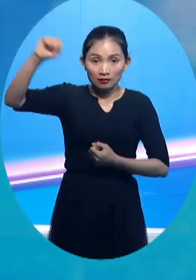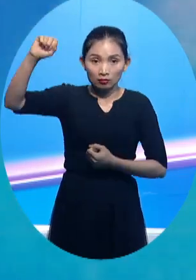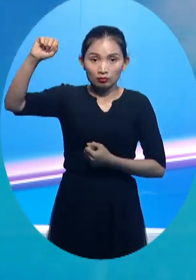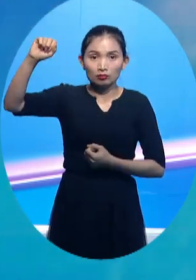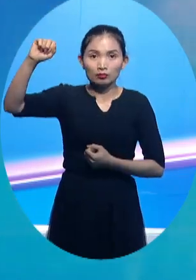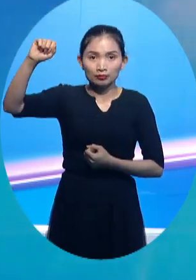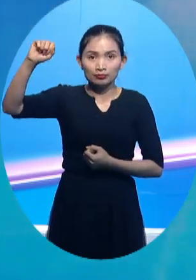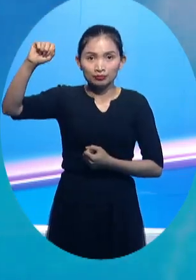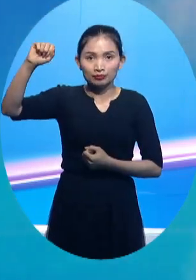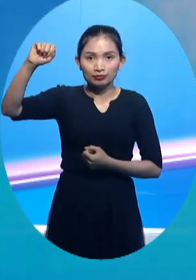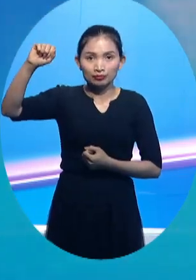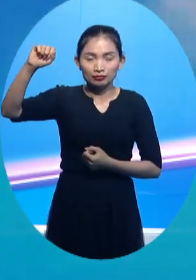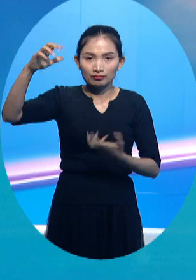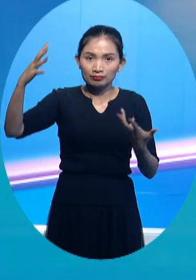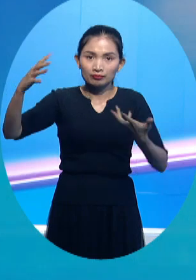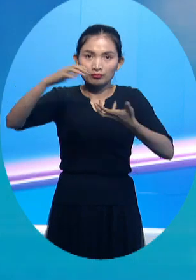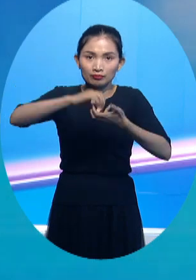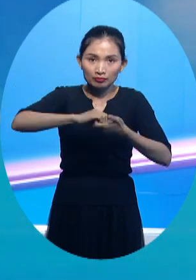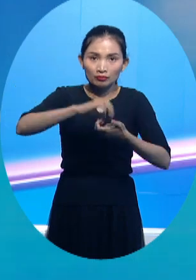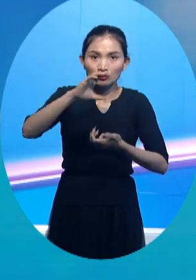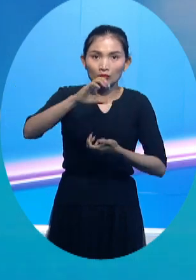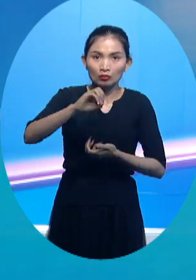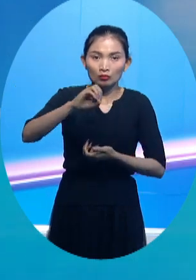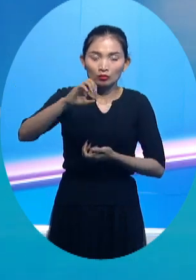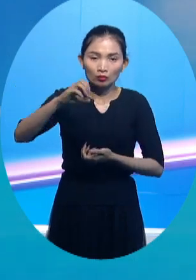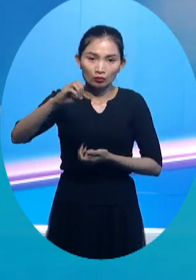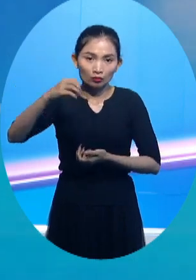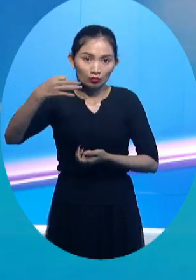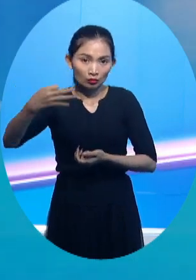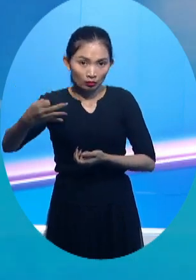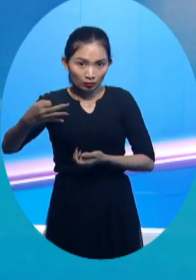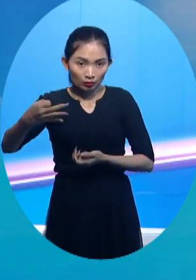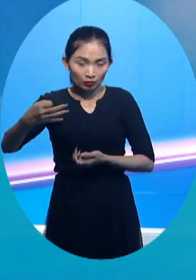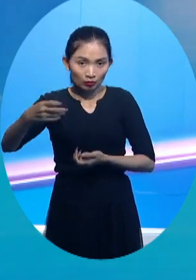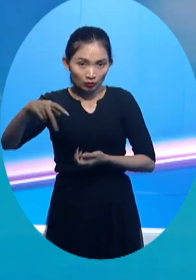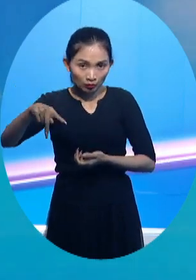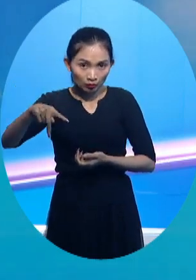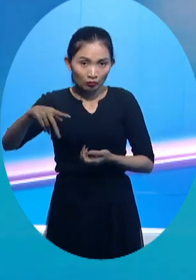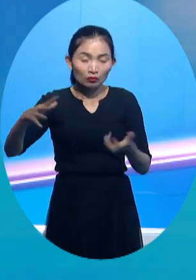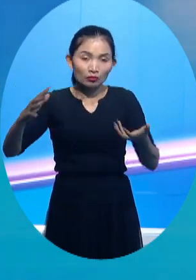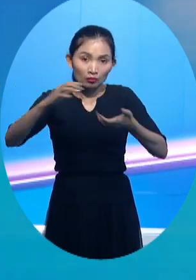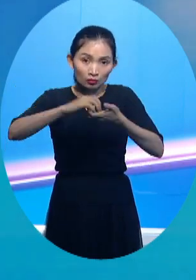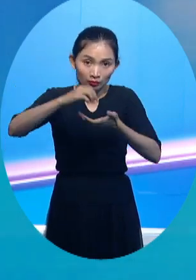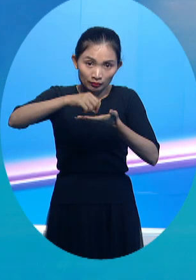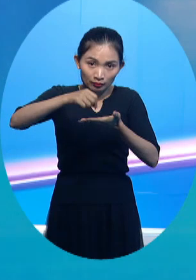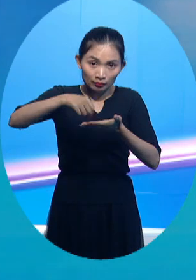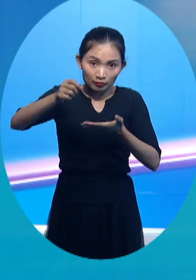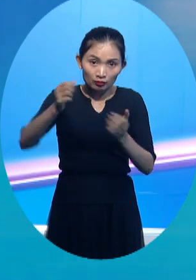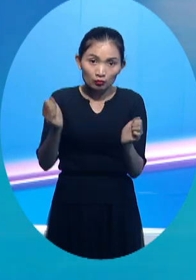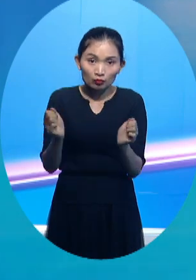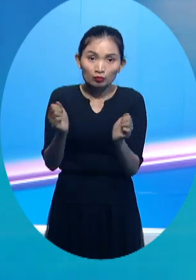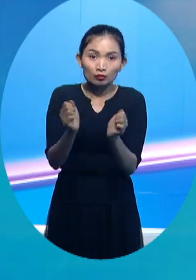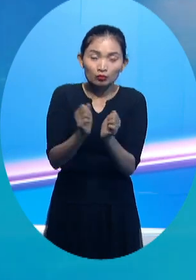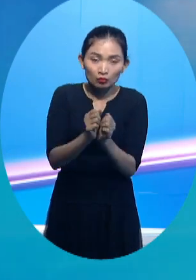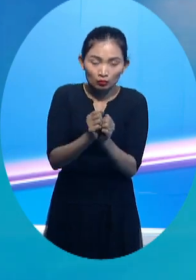hiệp hợp tác sã thương mại thành phố Hồ Chí Minh Sài Gòn Coop đơn vị đầu tiên và tiên phong trong hệ thống phân phối đã ký kết hợp tác toàn diện hỗ trợ thiệ